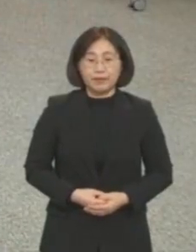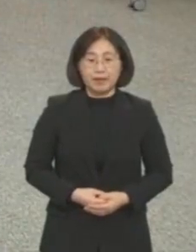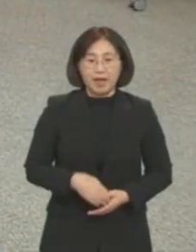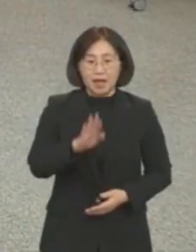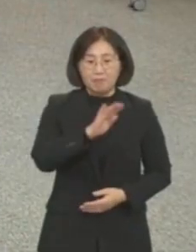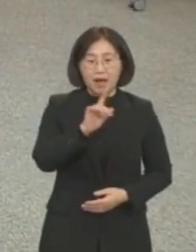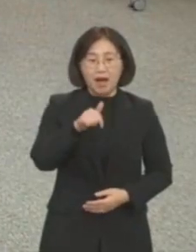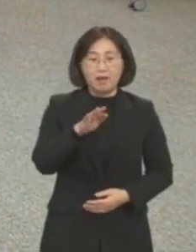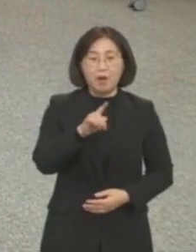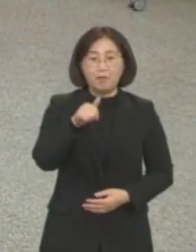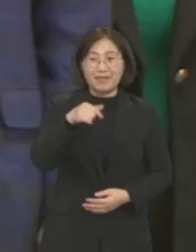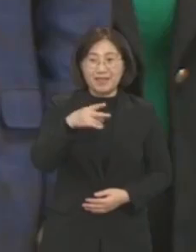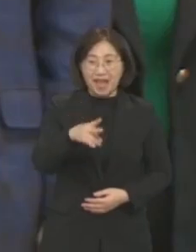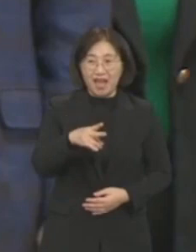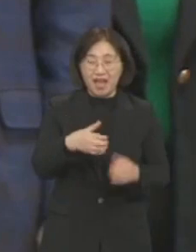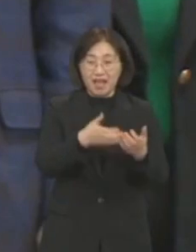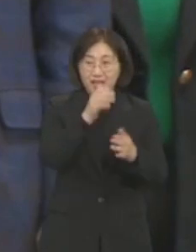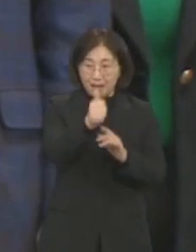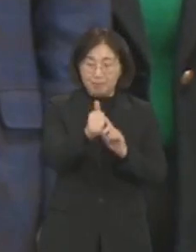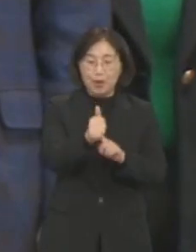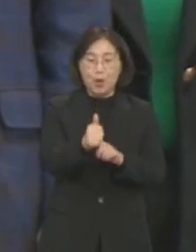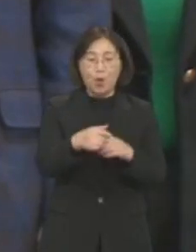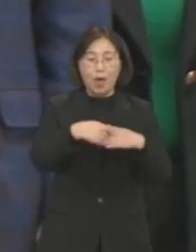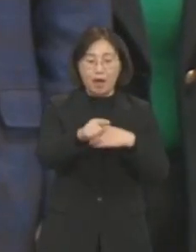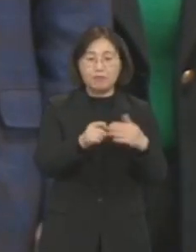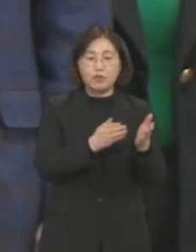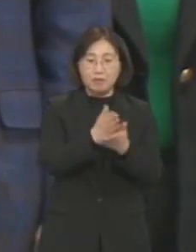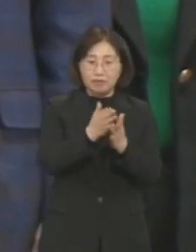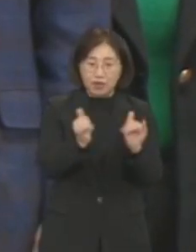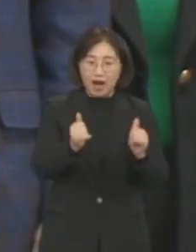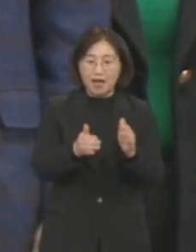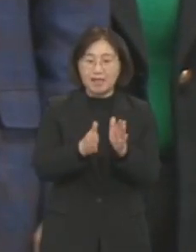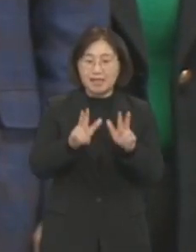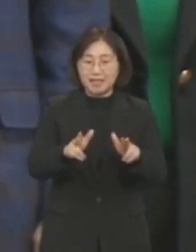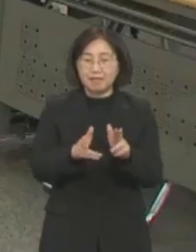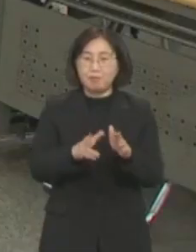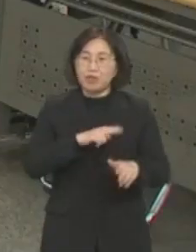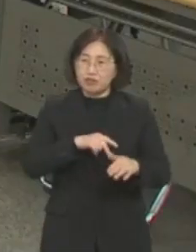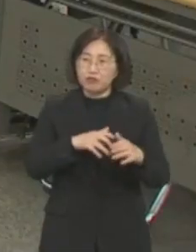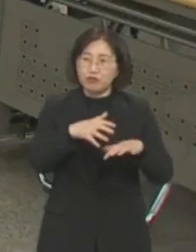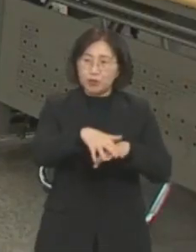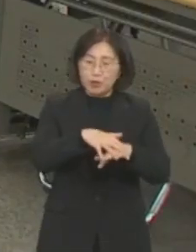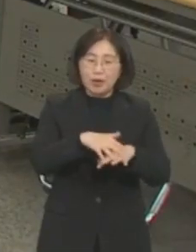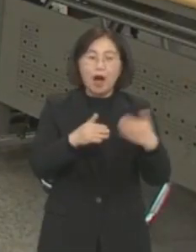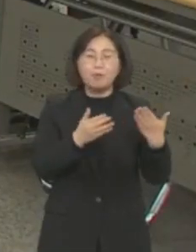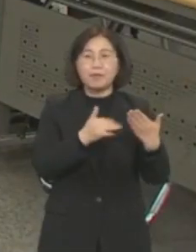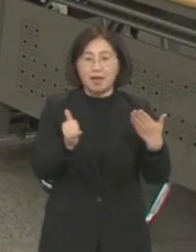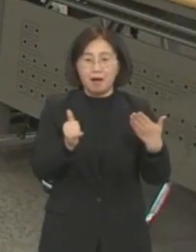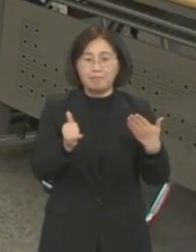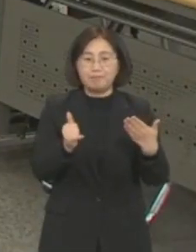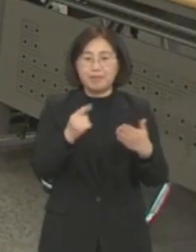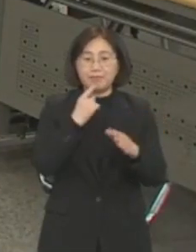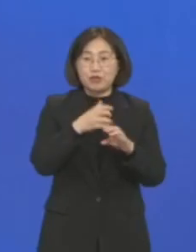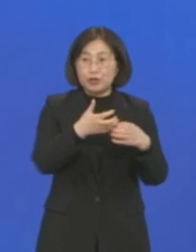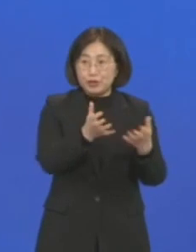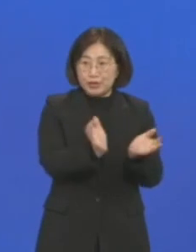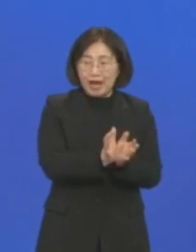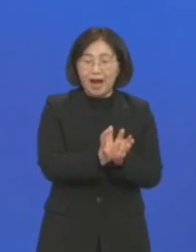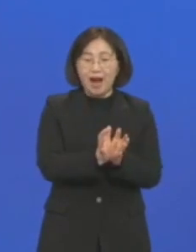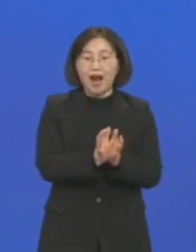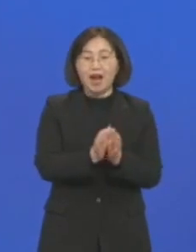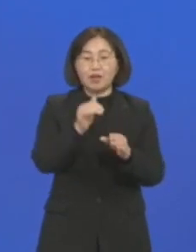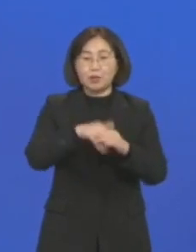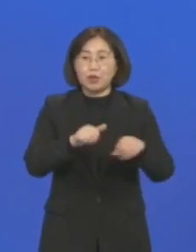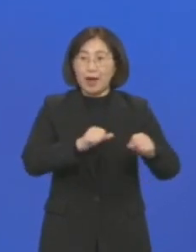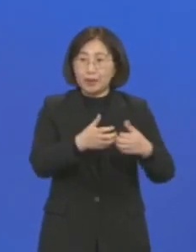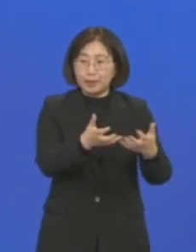박범계 의원을 단장으로 외부 전문가와 전현직 시의원 등 모두 19명으로 구성된 더불어민주당 대전시당